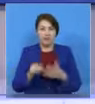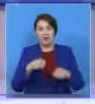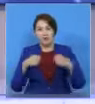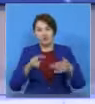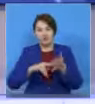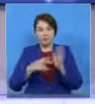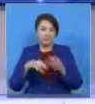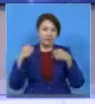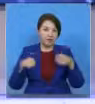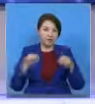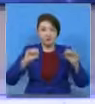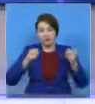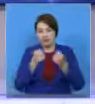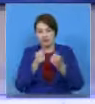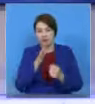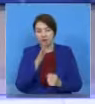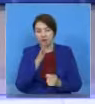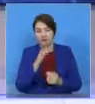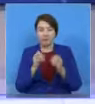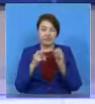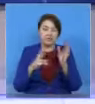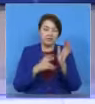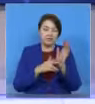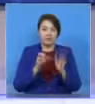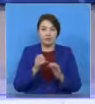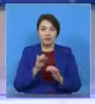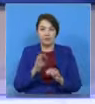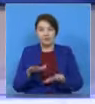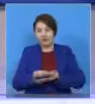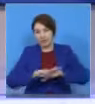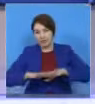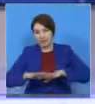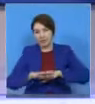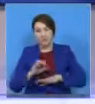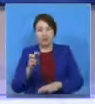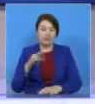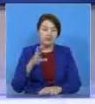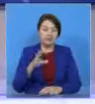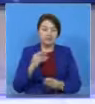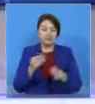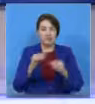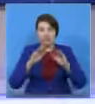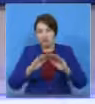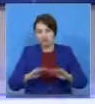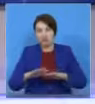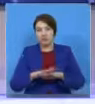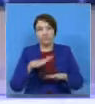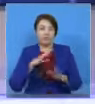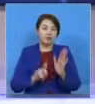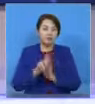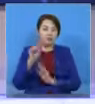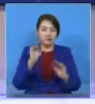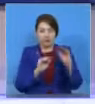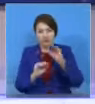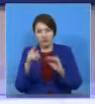планируется продавать в зимнее межсезонье на 19 коммунальных мини-рынках и рынке Табыс по ценам ниже рыночных. Уже началась